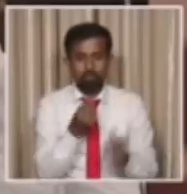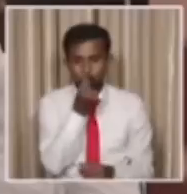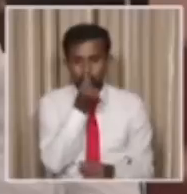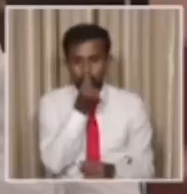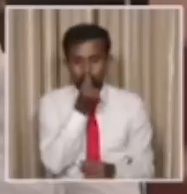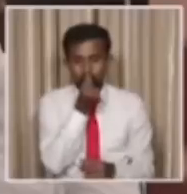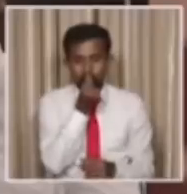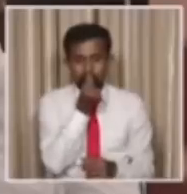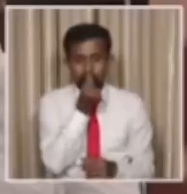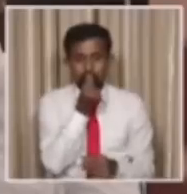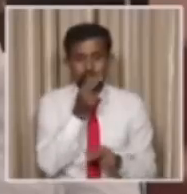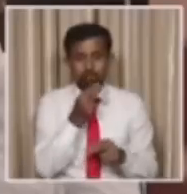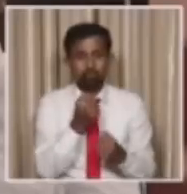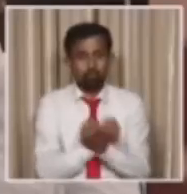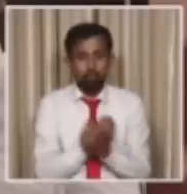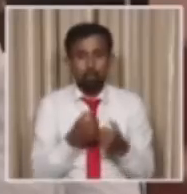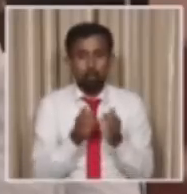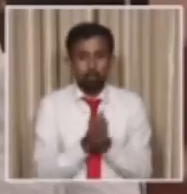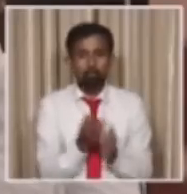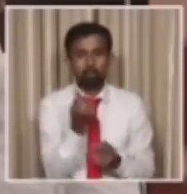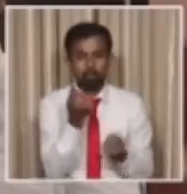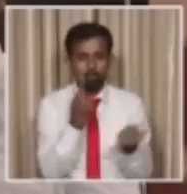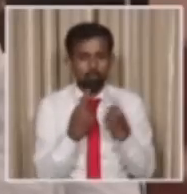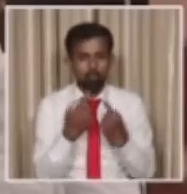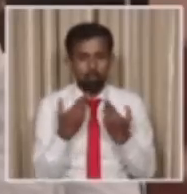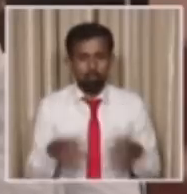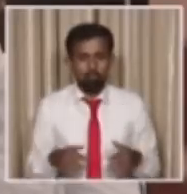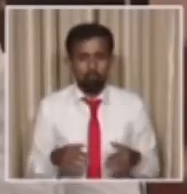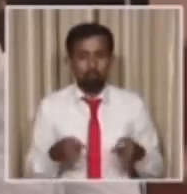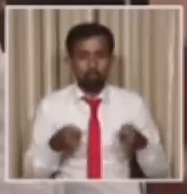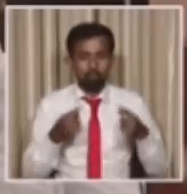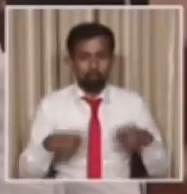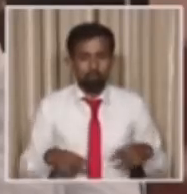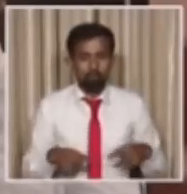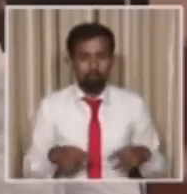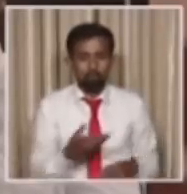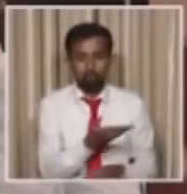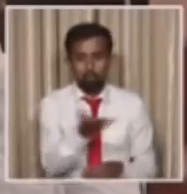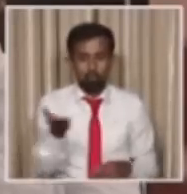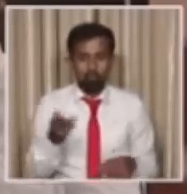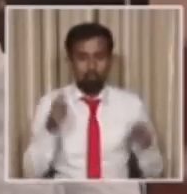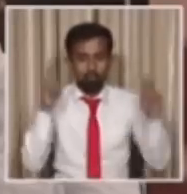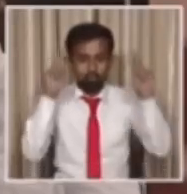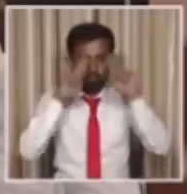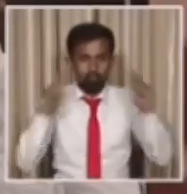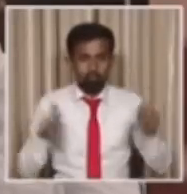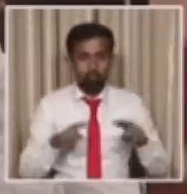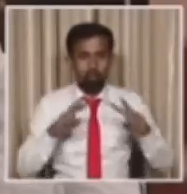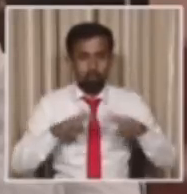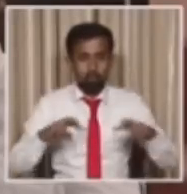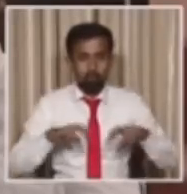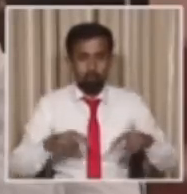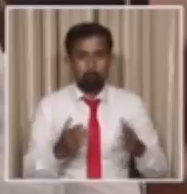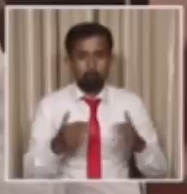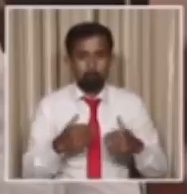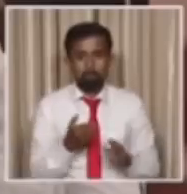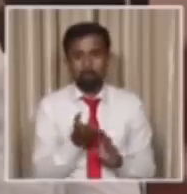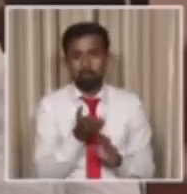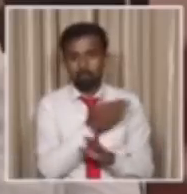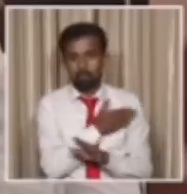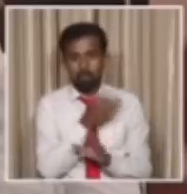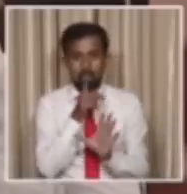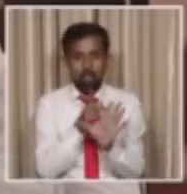ඔස්ට්‍රේලියන් ෆෙඩරල් පොලිස් ඔක්කොම කියලා තියෙනවා. දැන් ඊට පස්සේ ඔබතුමාලා එහෙම ජාත්‍යන්තර විමර්ශනයක් ඉල්ලනකොට ගිය